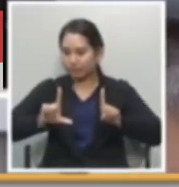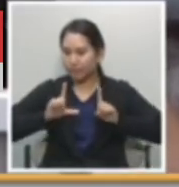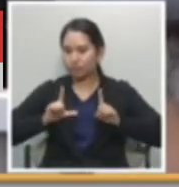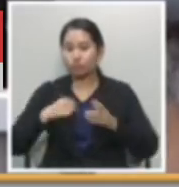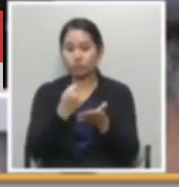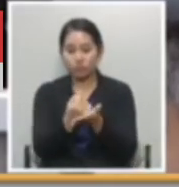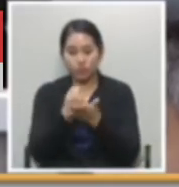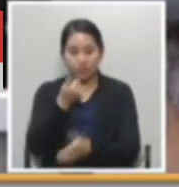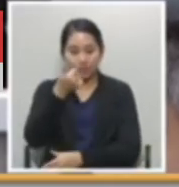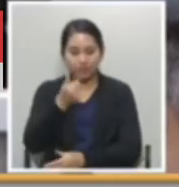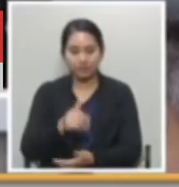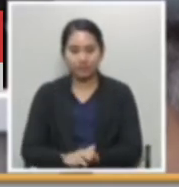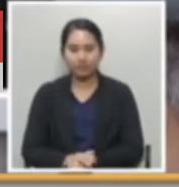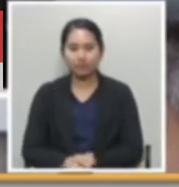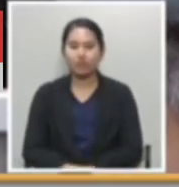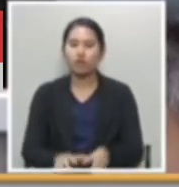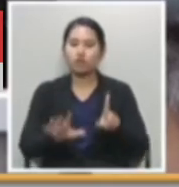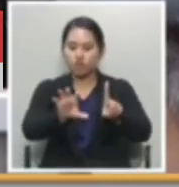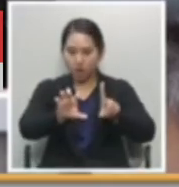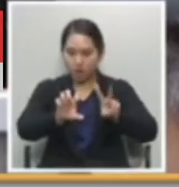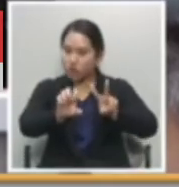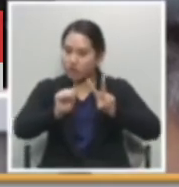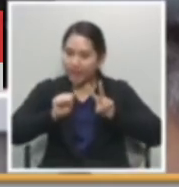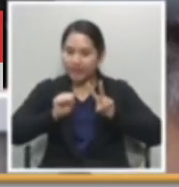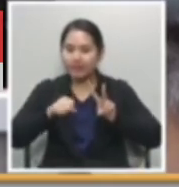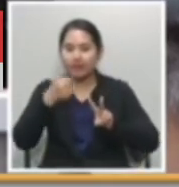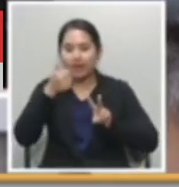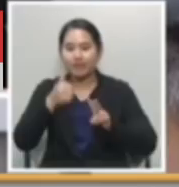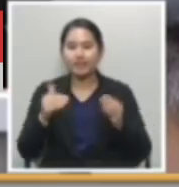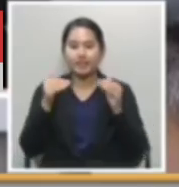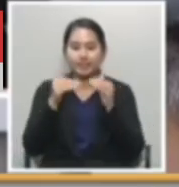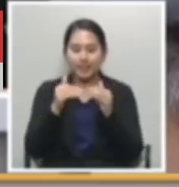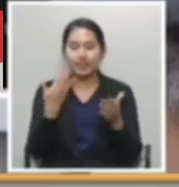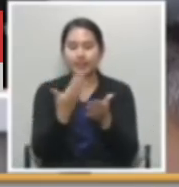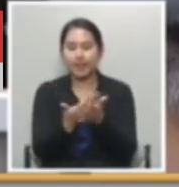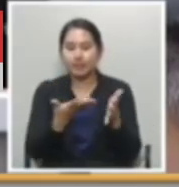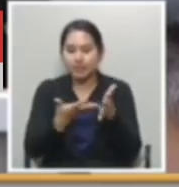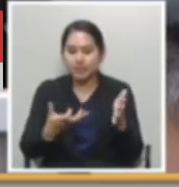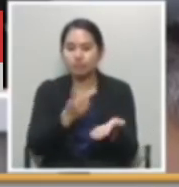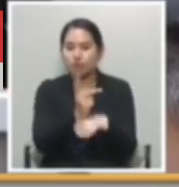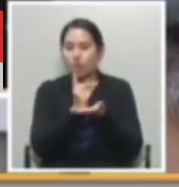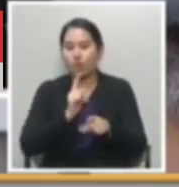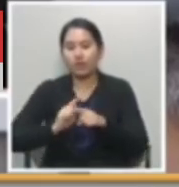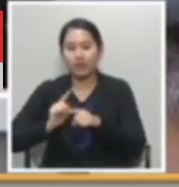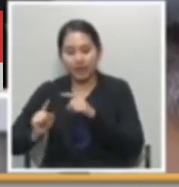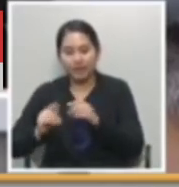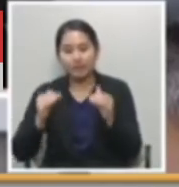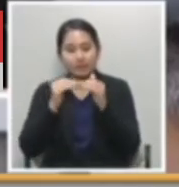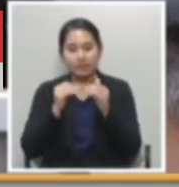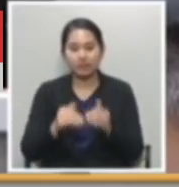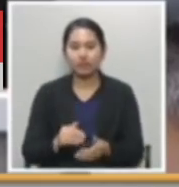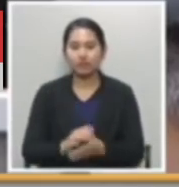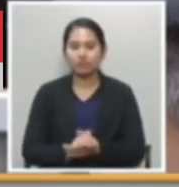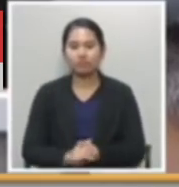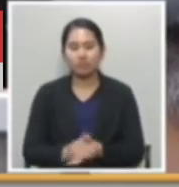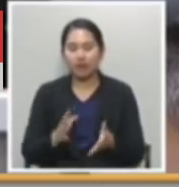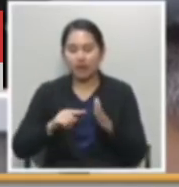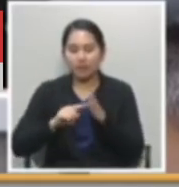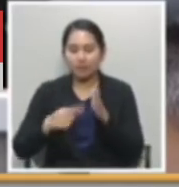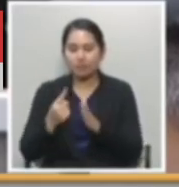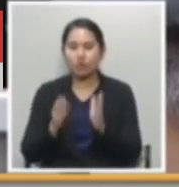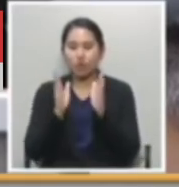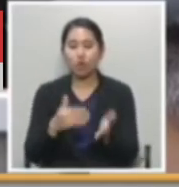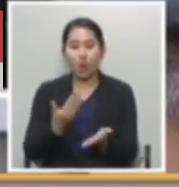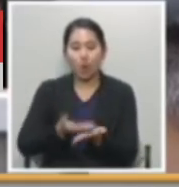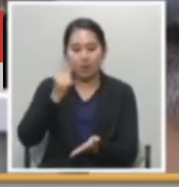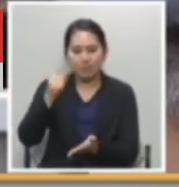ยจะให้ทีละ200,000ก็เอาแล้วก็ให้สิทธิ์เขาสามารถกู้เงินได้ในสิทธิพิเศษมันจะเกิดเท่าแก่ใหม่ไม่ใช่จ